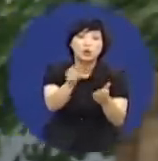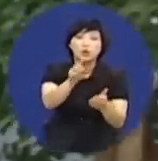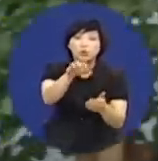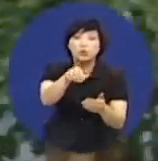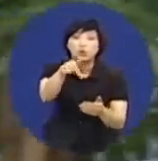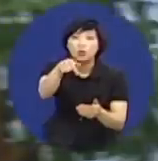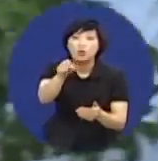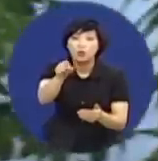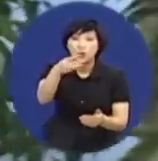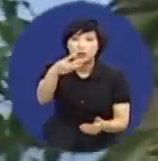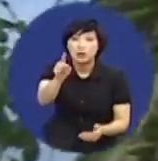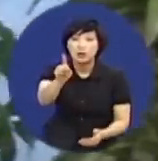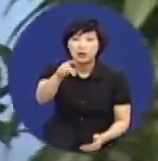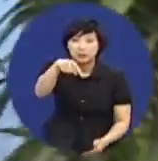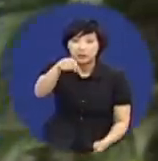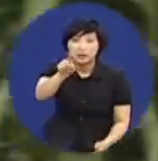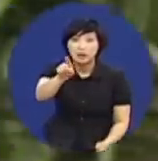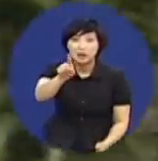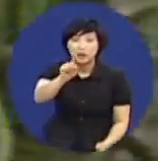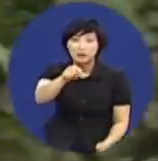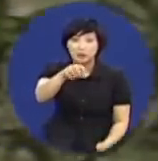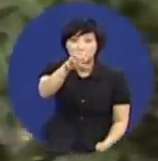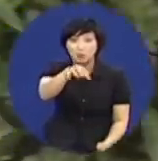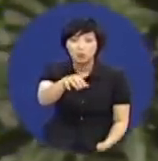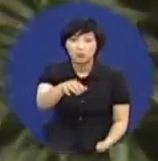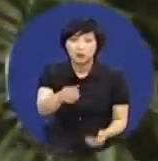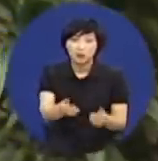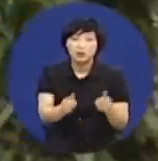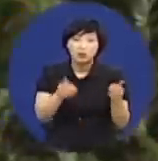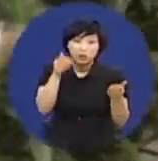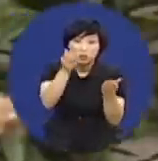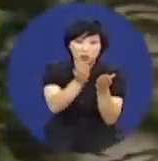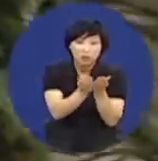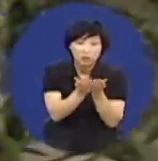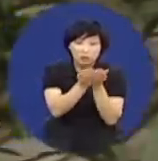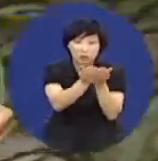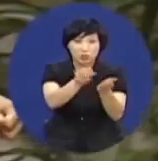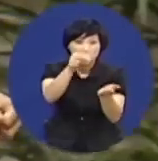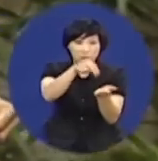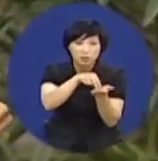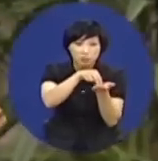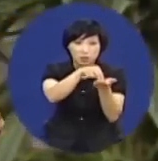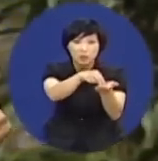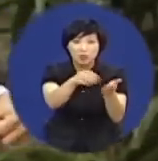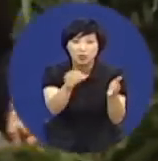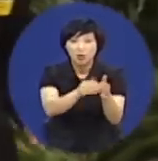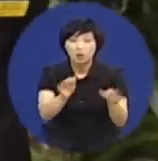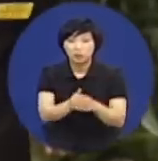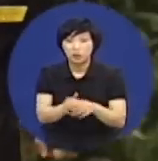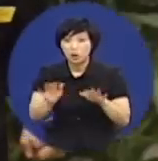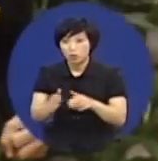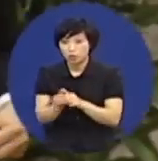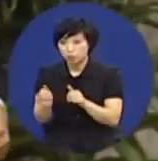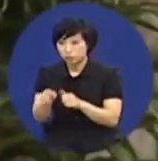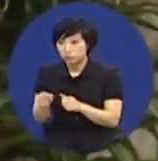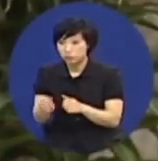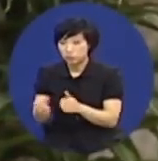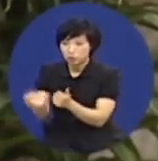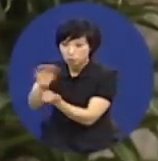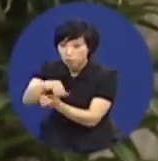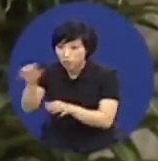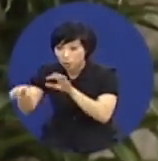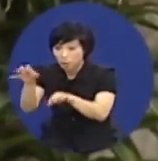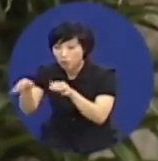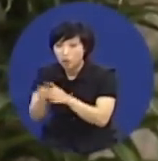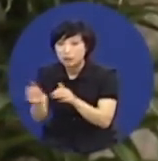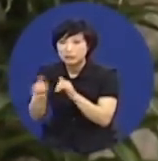がその町の者で悪霊に疲れている墓場に住んでいる男がいました。大